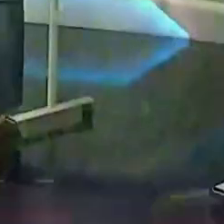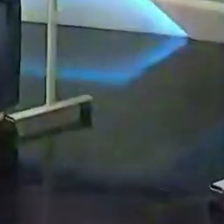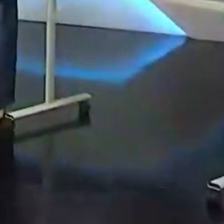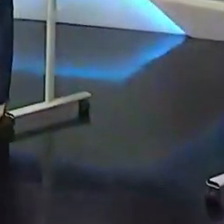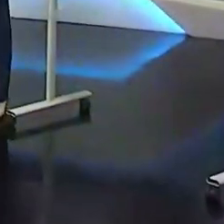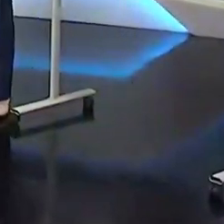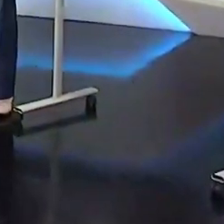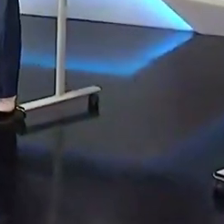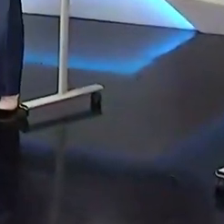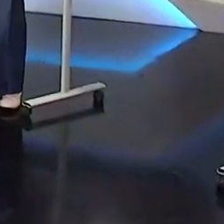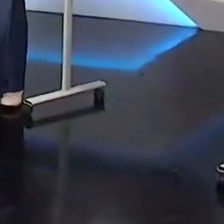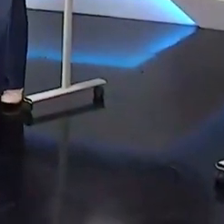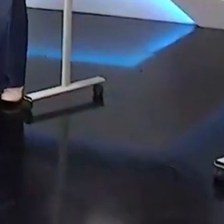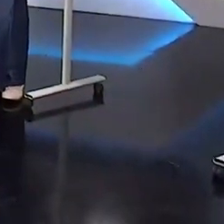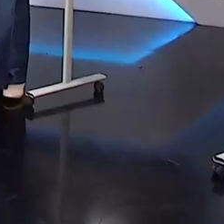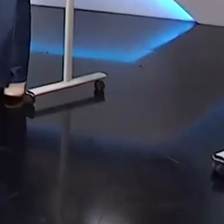kasih.